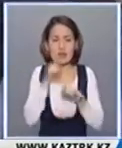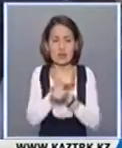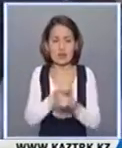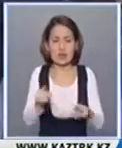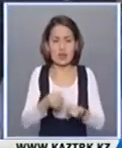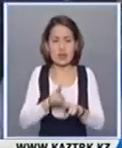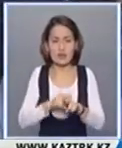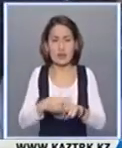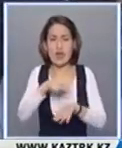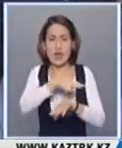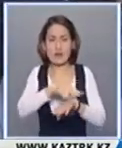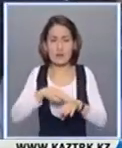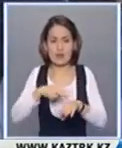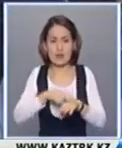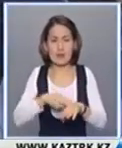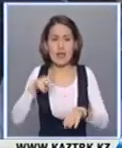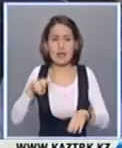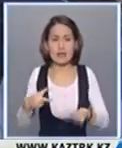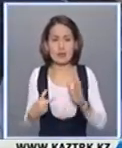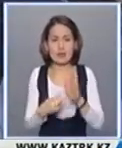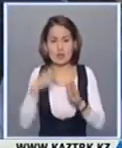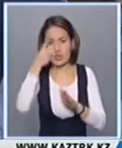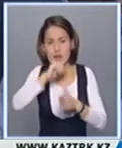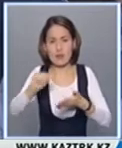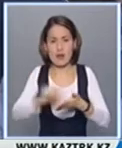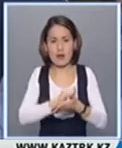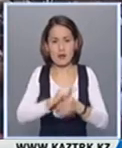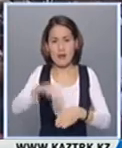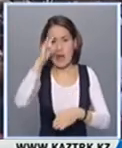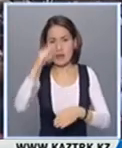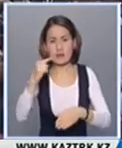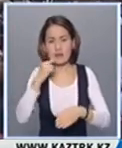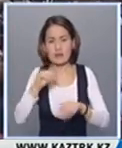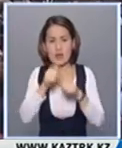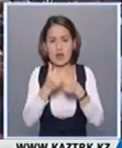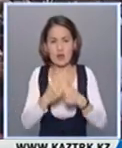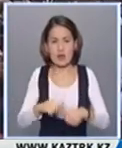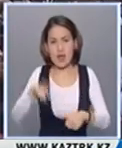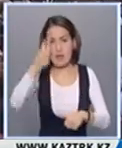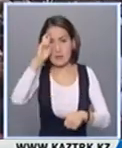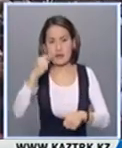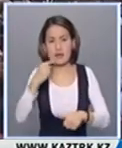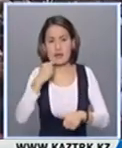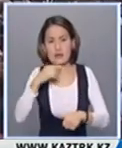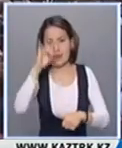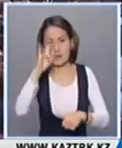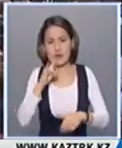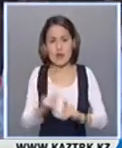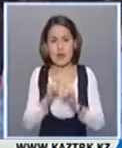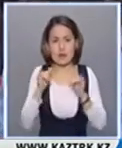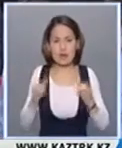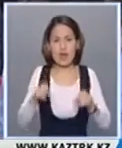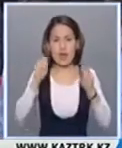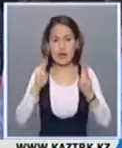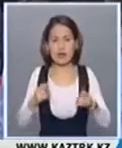ішкі істер органдары іс қағаздарының барлығын 2007 жылдан бастап қазақ тілінде жүргізіп келеді. Одан бері мемлекеттік тілді дамыту